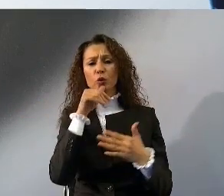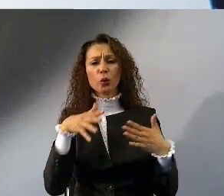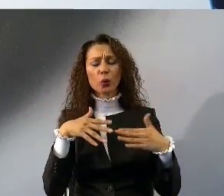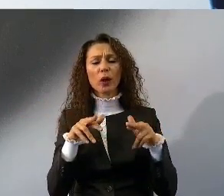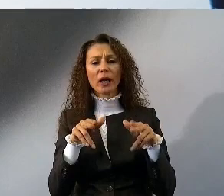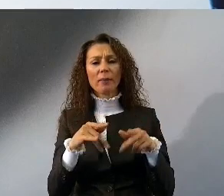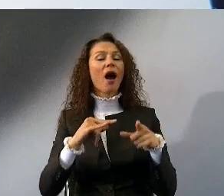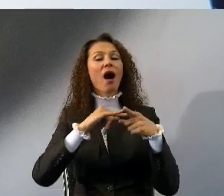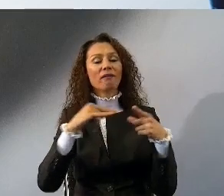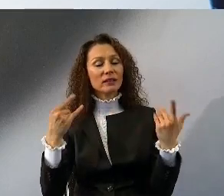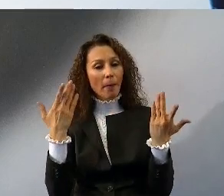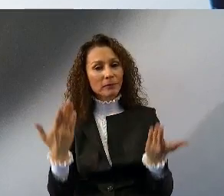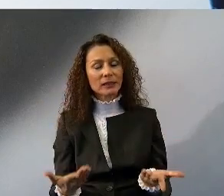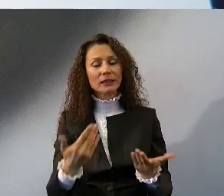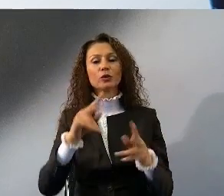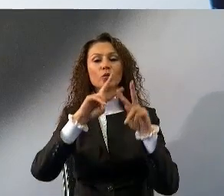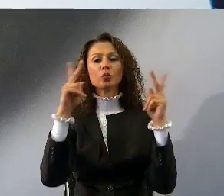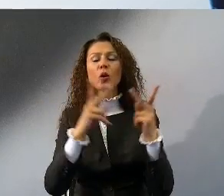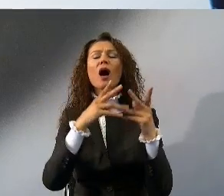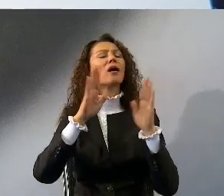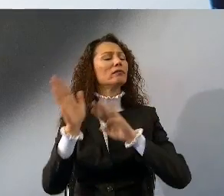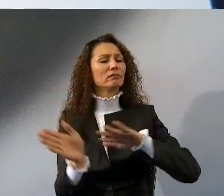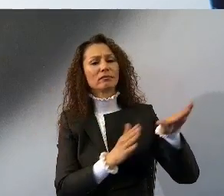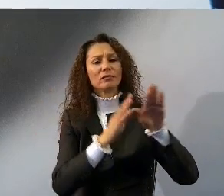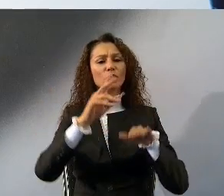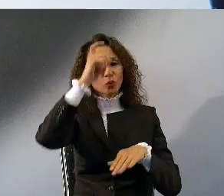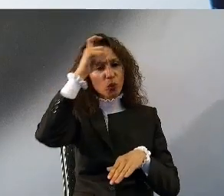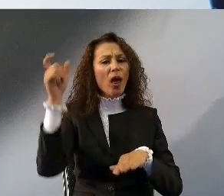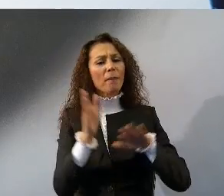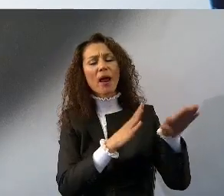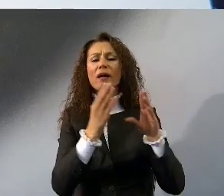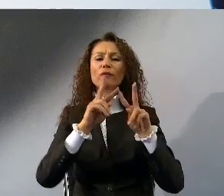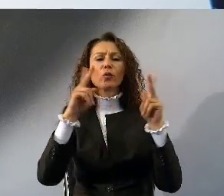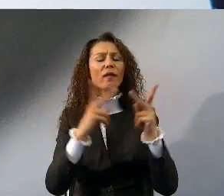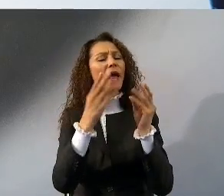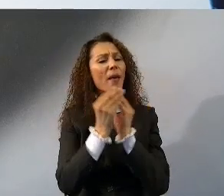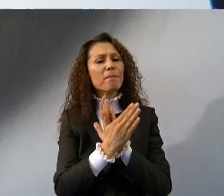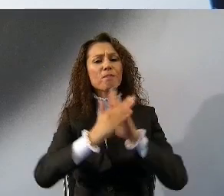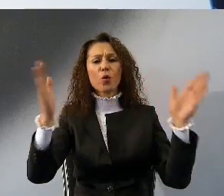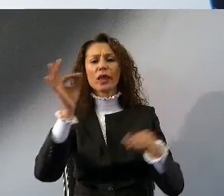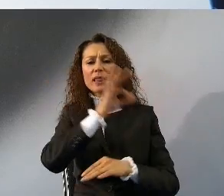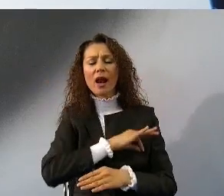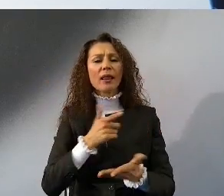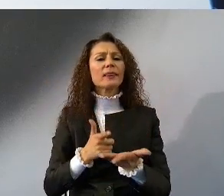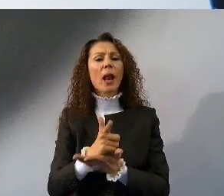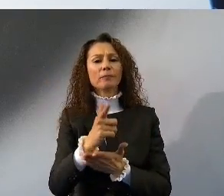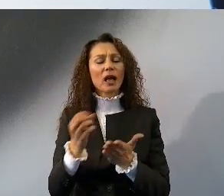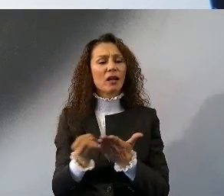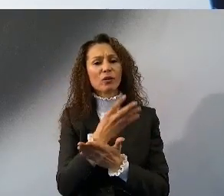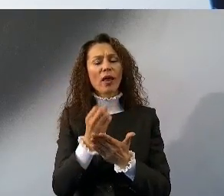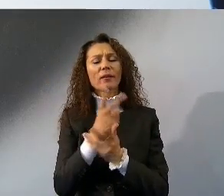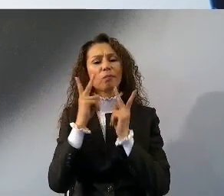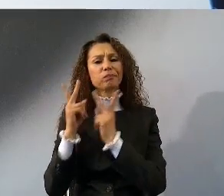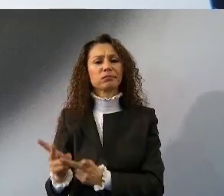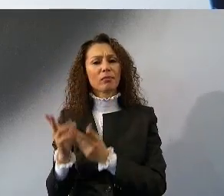Burdur Havzamız, dünyanın, Türkiye'nin, bırakın dünyayı, dünyanın en büyük tarımsal üretim, en karlı tarımsal üretim havzalarından